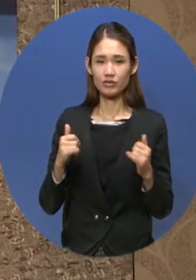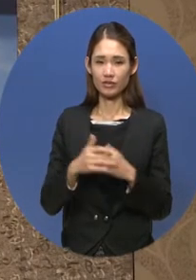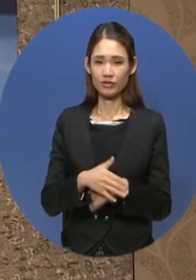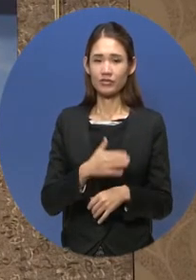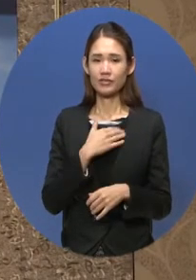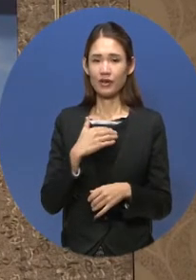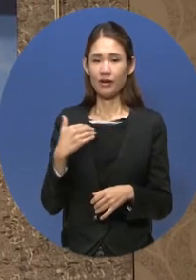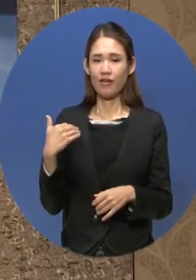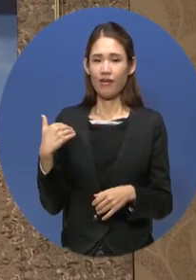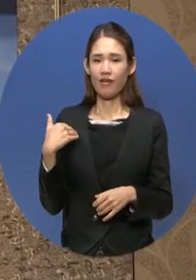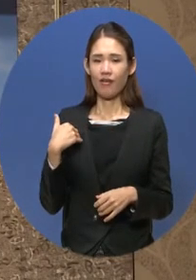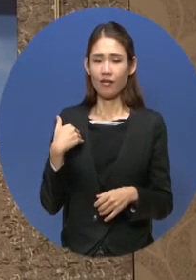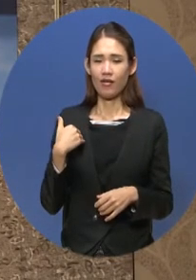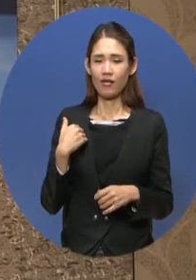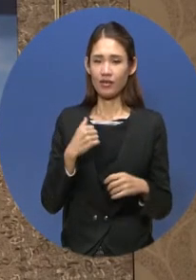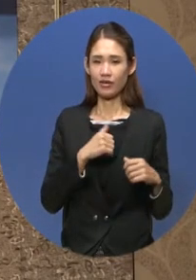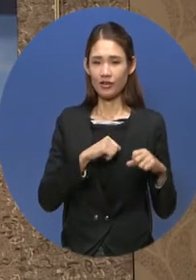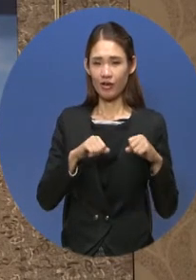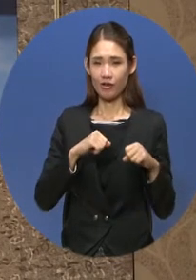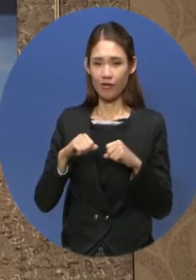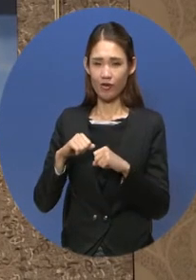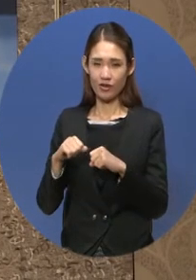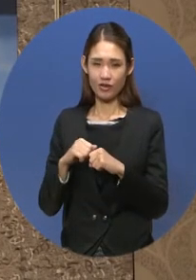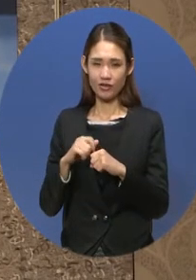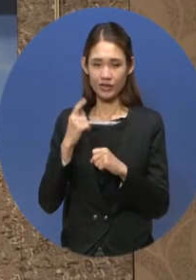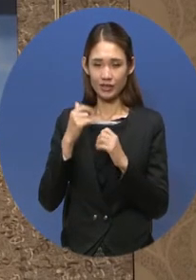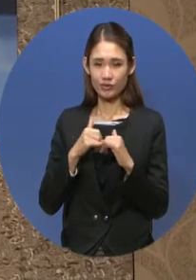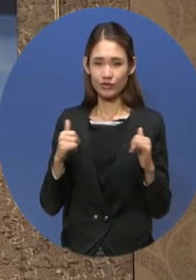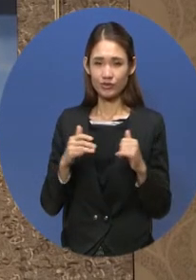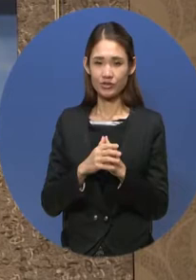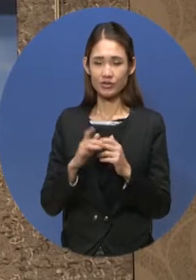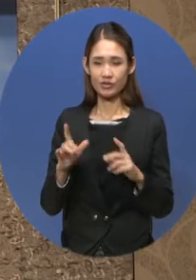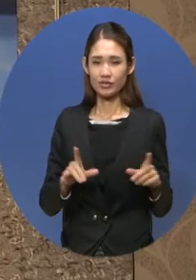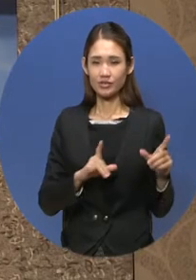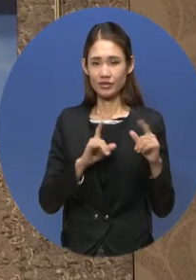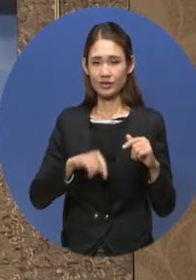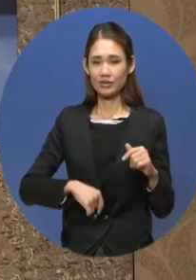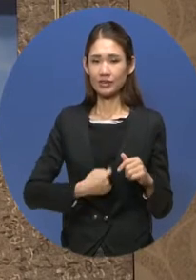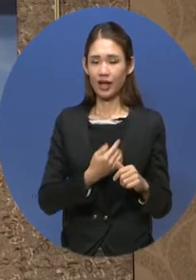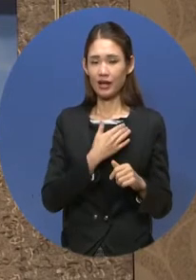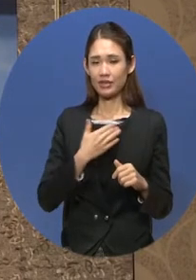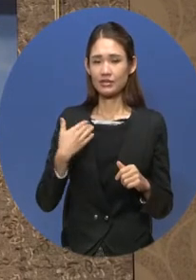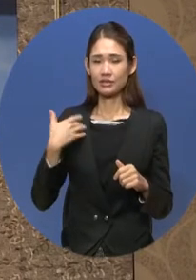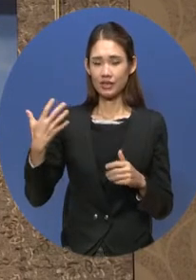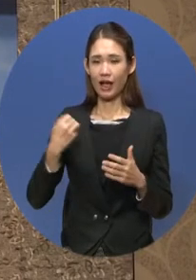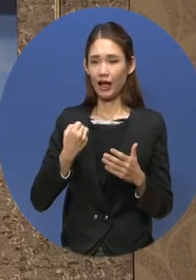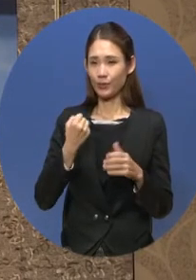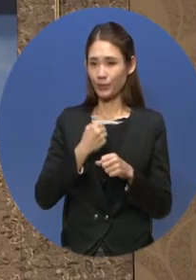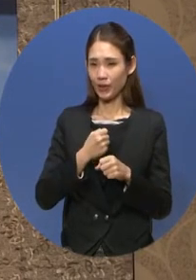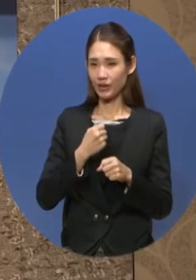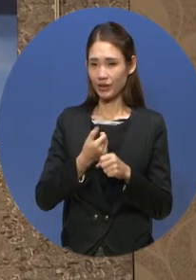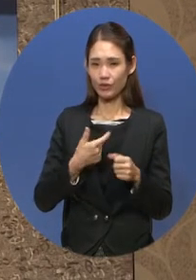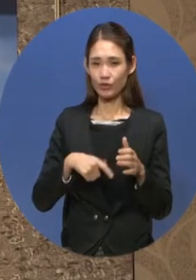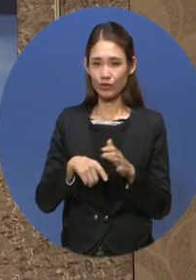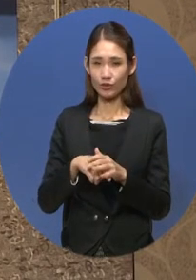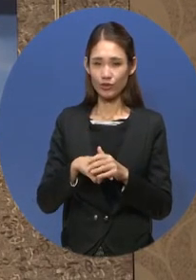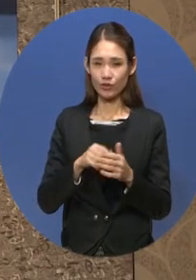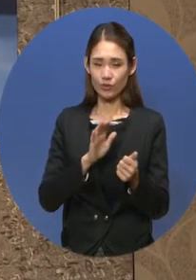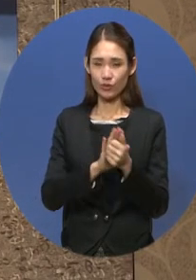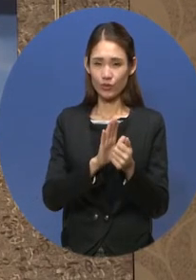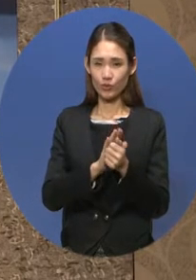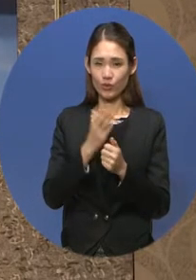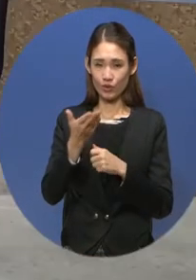당당하게 예술 활동을 하면서 네. 예술인으로서의 그 생활을 자긍심을 갖고 할 수 있도록 네. 우리가 많이 돕고